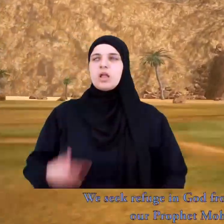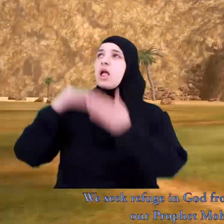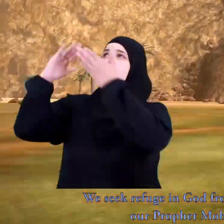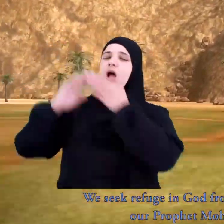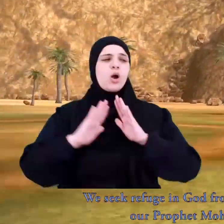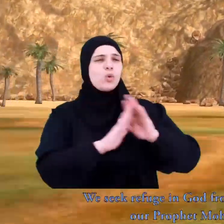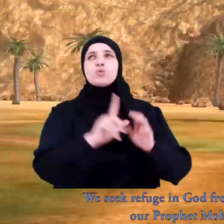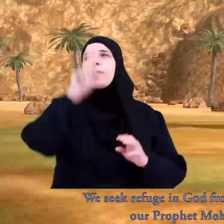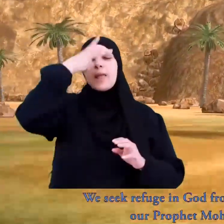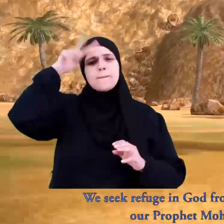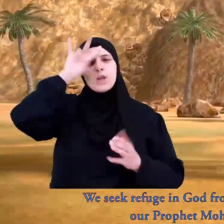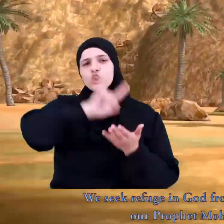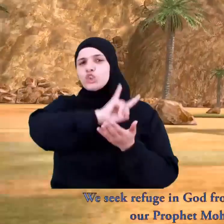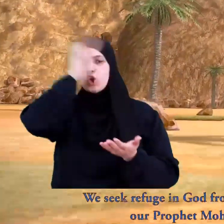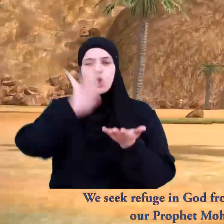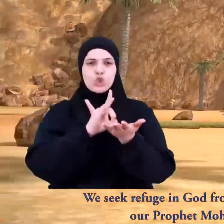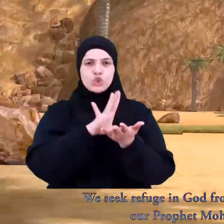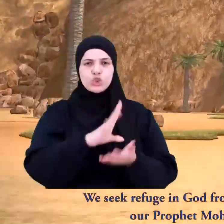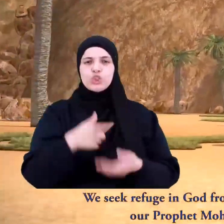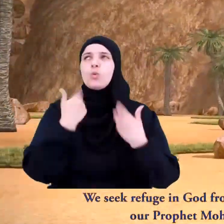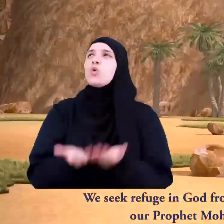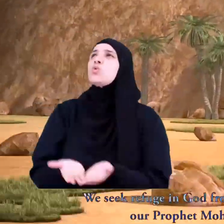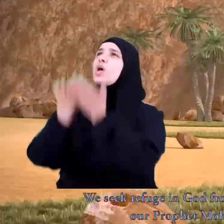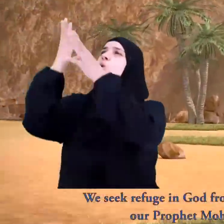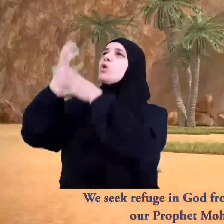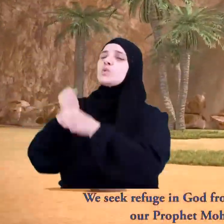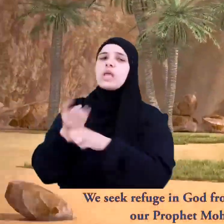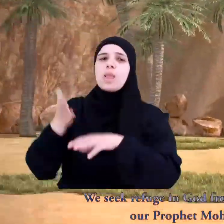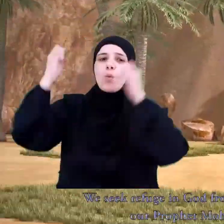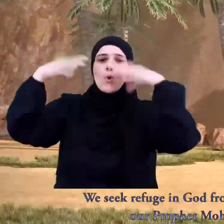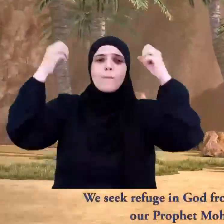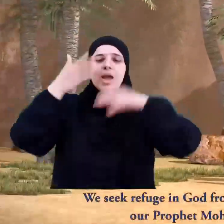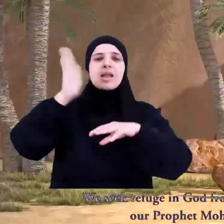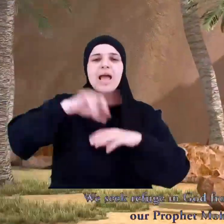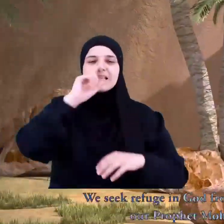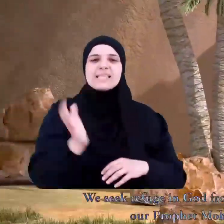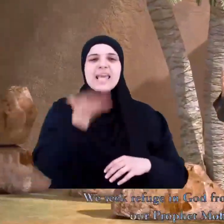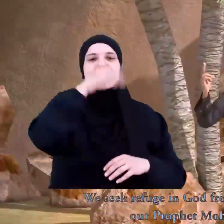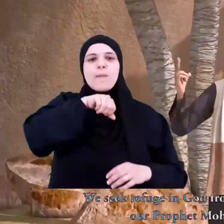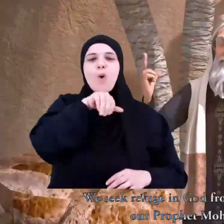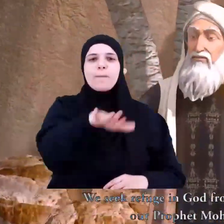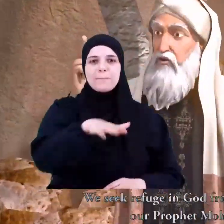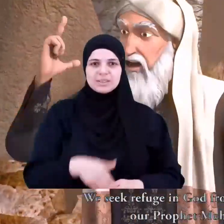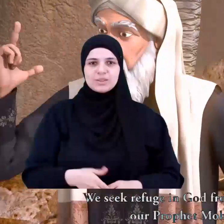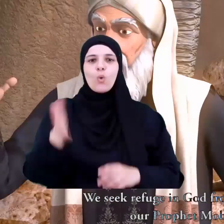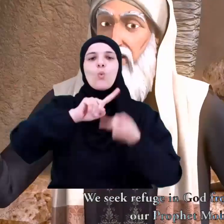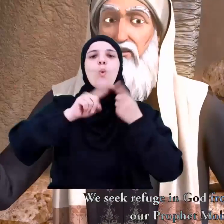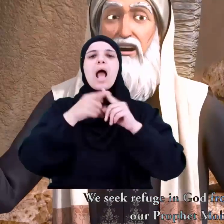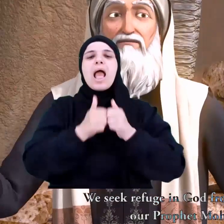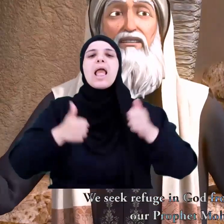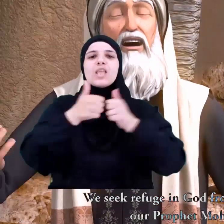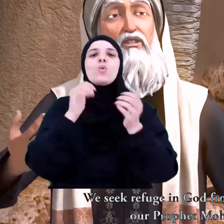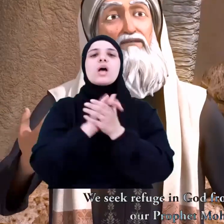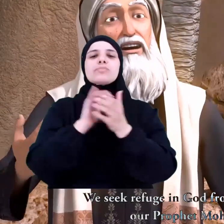نستعيذ بالله من الشيطان الرجيم، ونصلي ونسلم ونبارك على سيدنا محمد